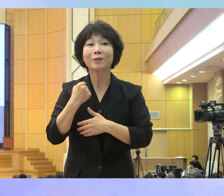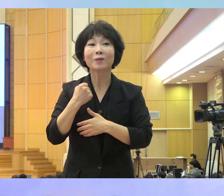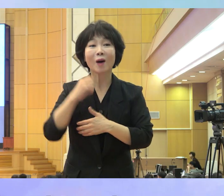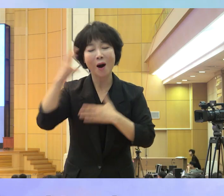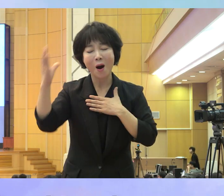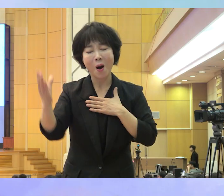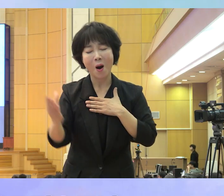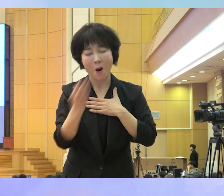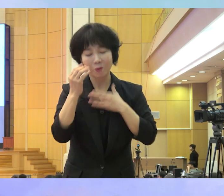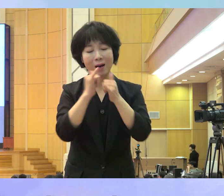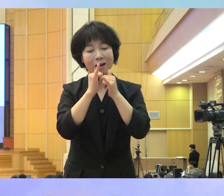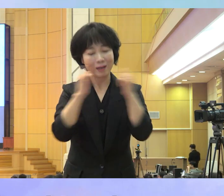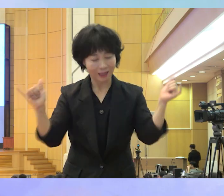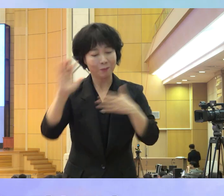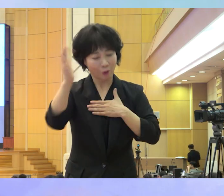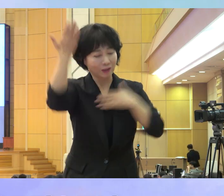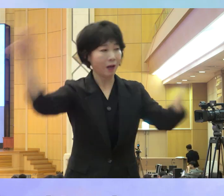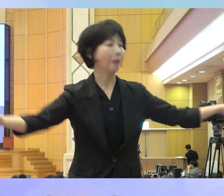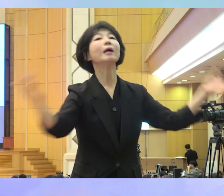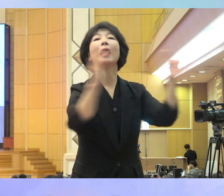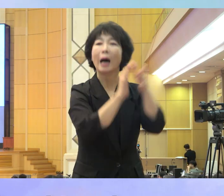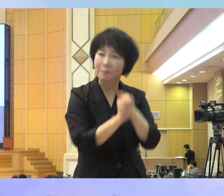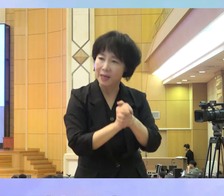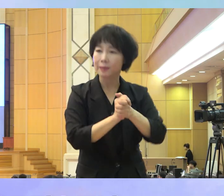네, 성도가 돼야지.